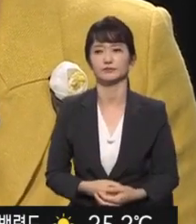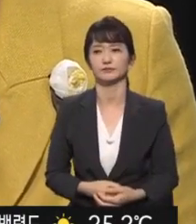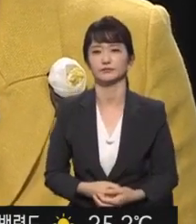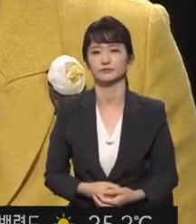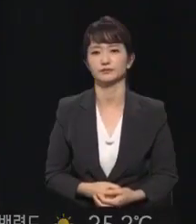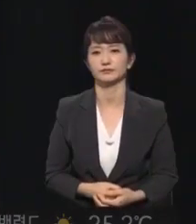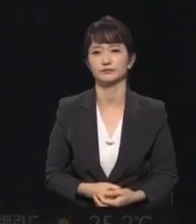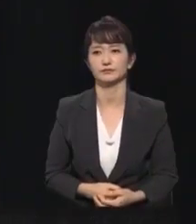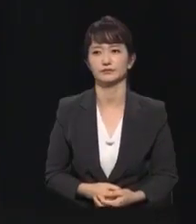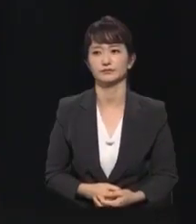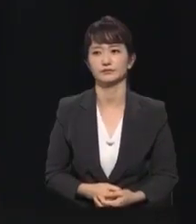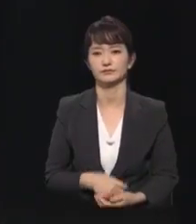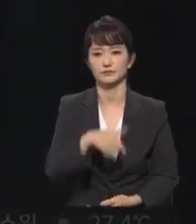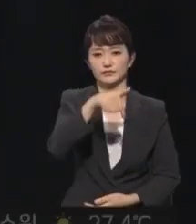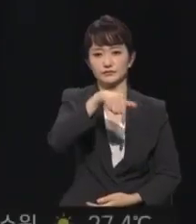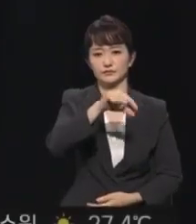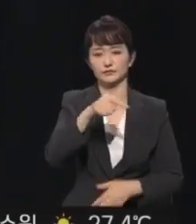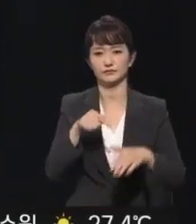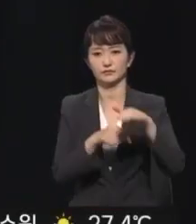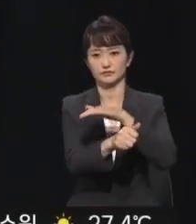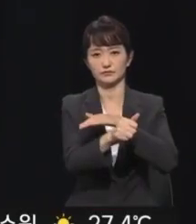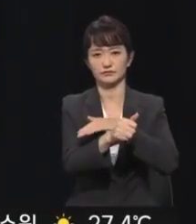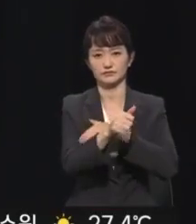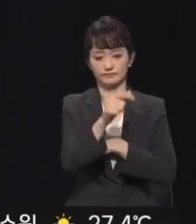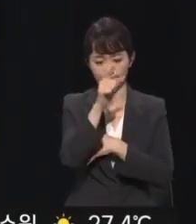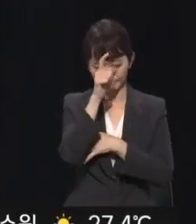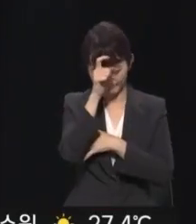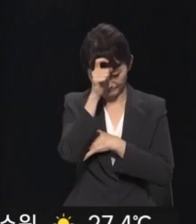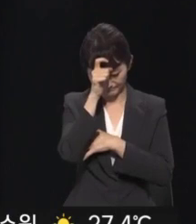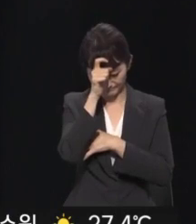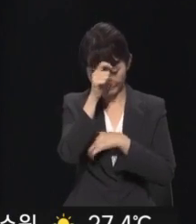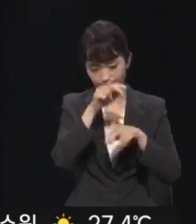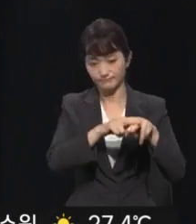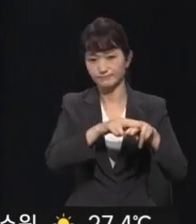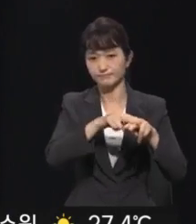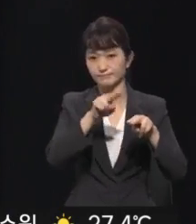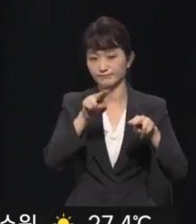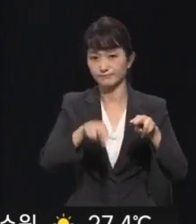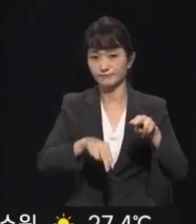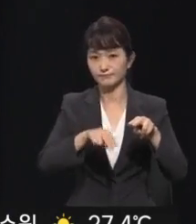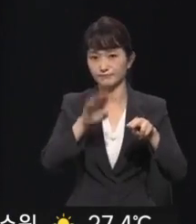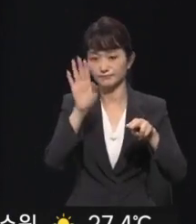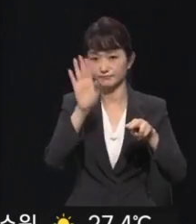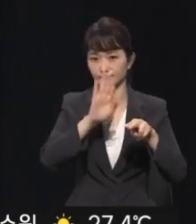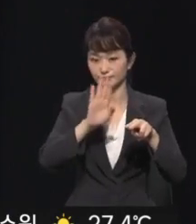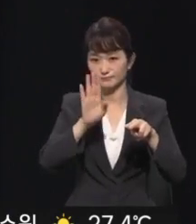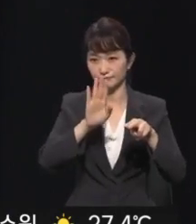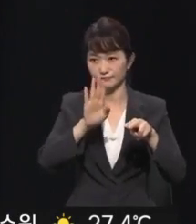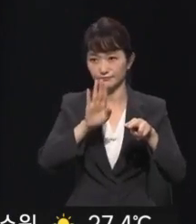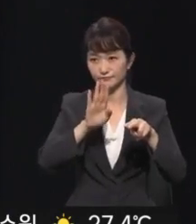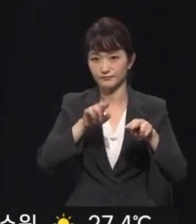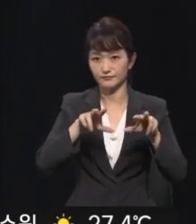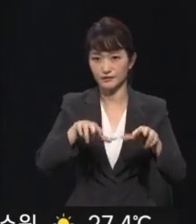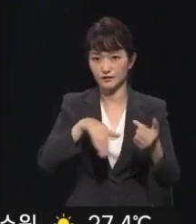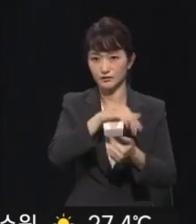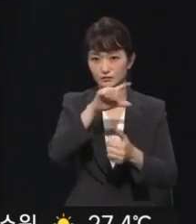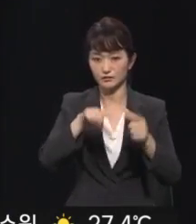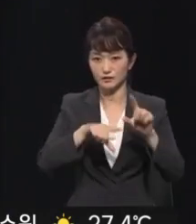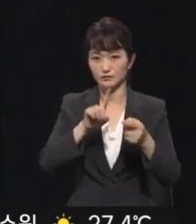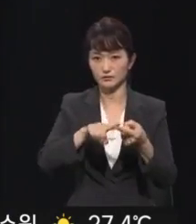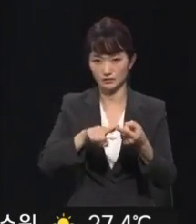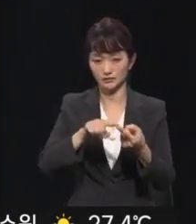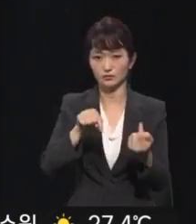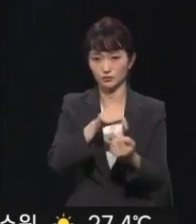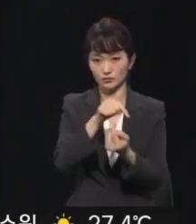여전히 아무런 아시고 의 상황을 계속해서 끌고갈 할 수 있다 이런 생각이 문득 들은 데 요 그래서 어제